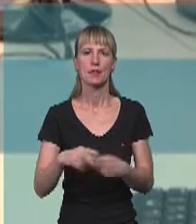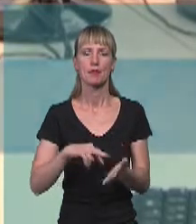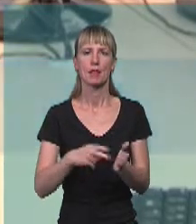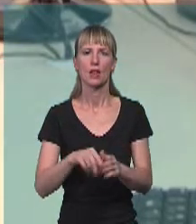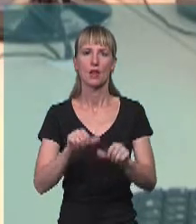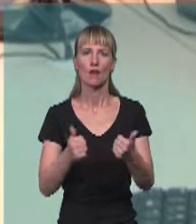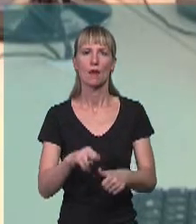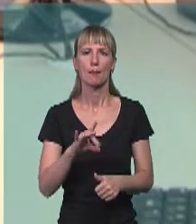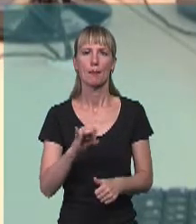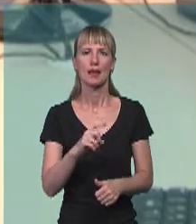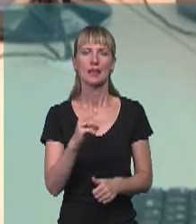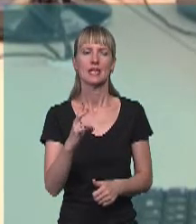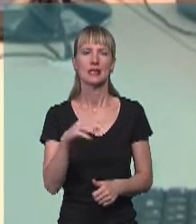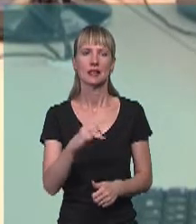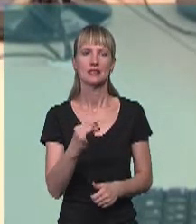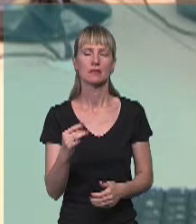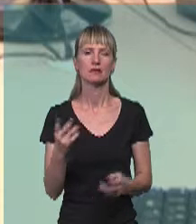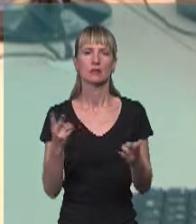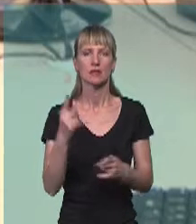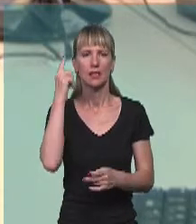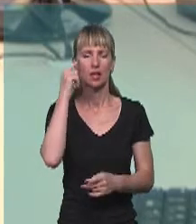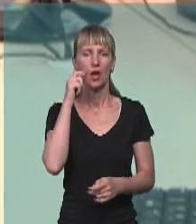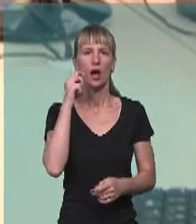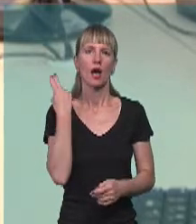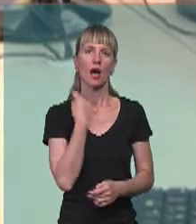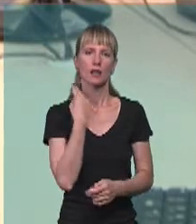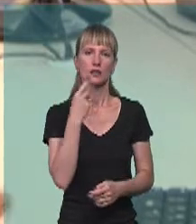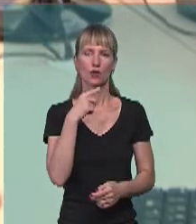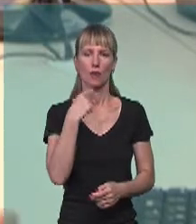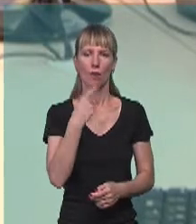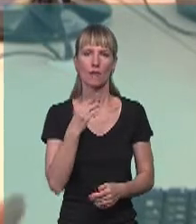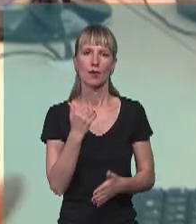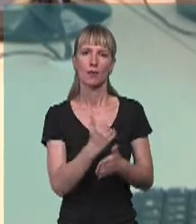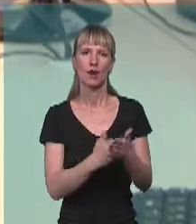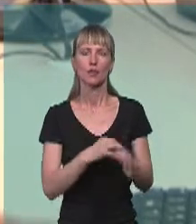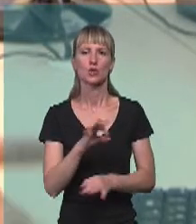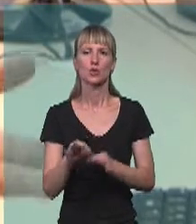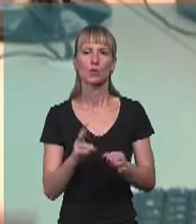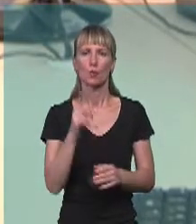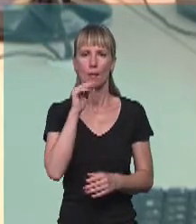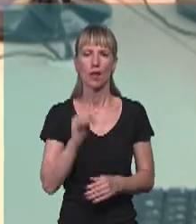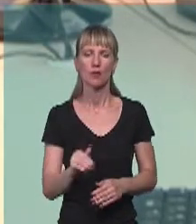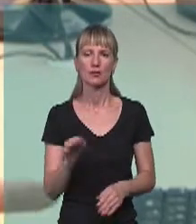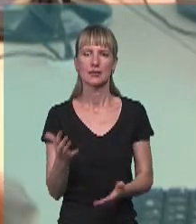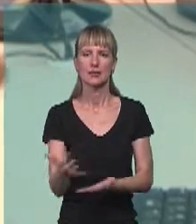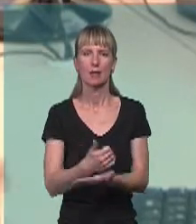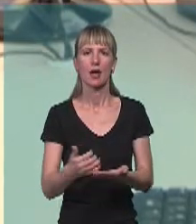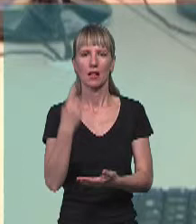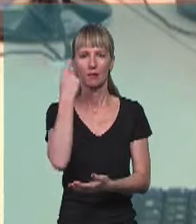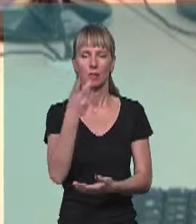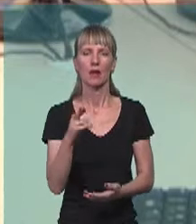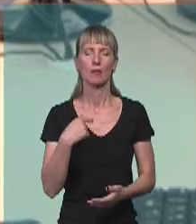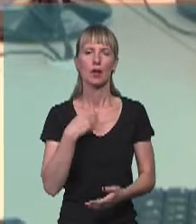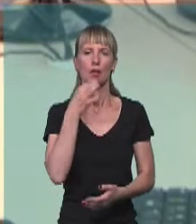оформлення презентації, яка потребує знання англійської мови і програмних інструментів. Ті, хто молодші, то збирали інформацію. Для мене